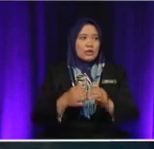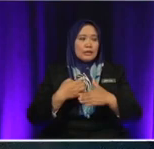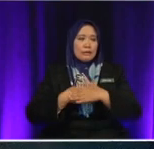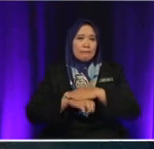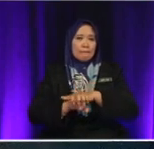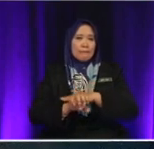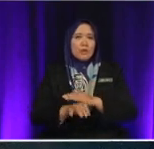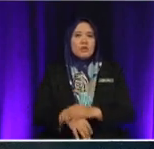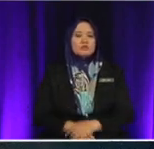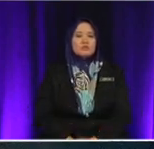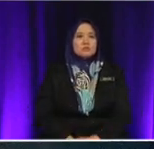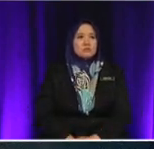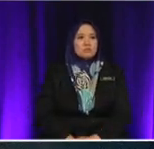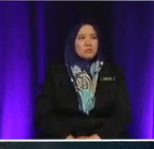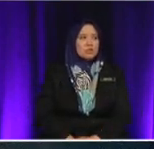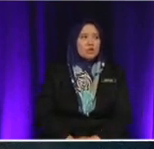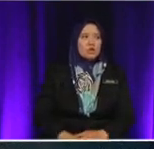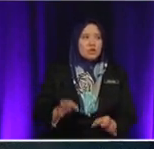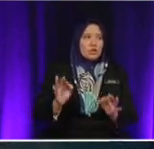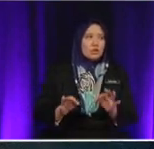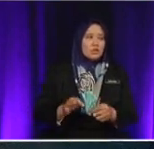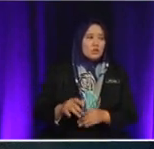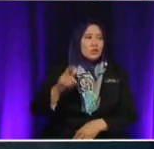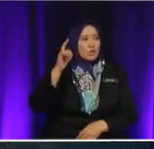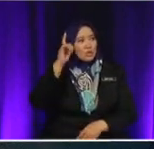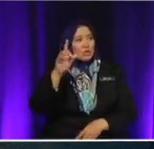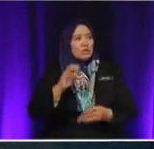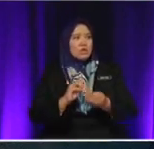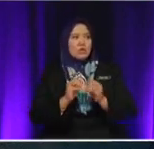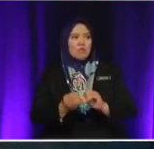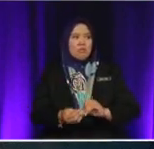Seterusnya, kemahiran mewujudkan jaringan. Zulaika.